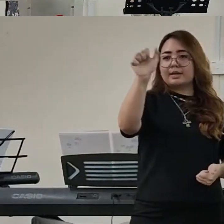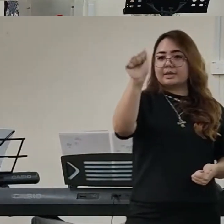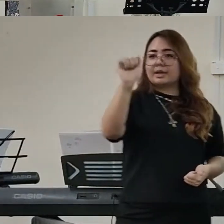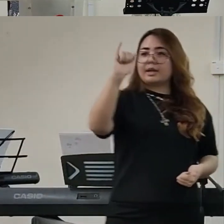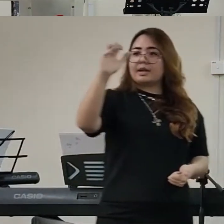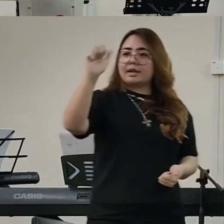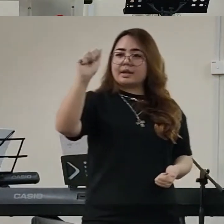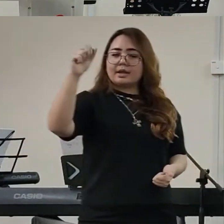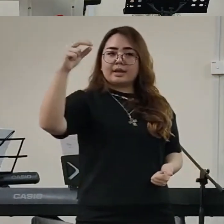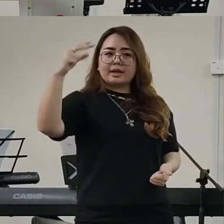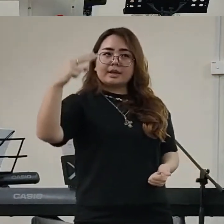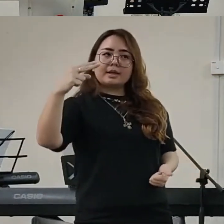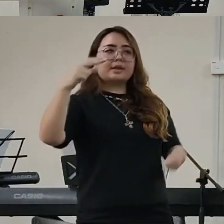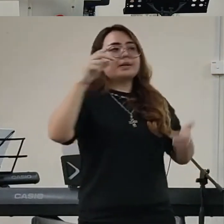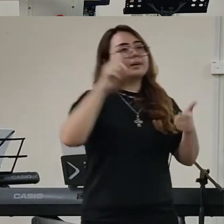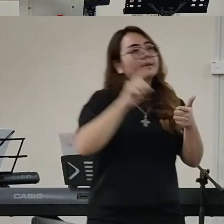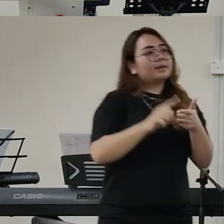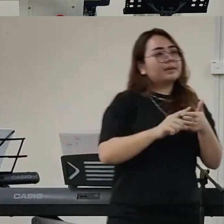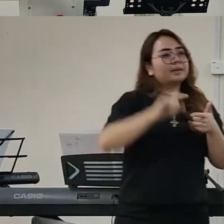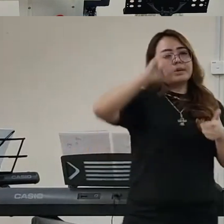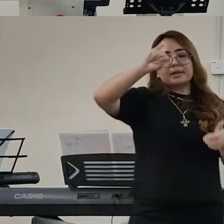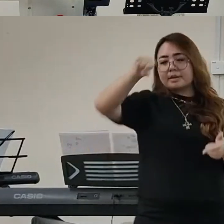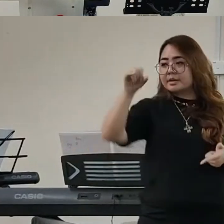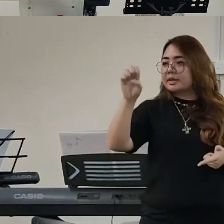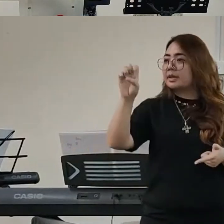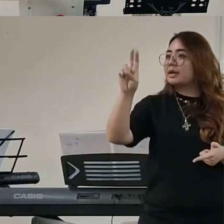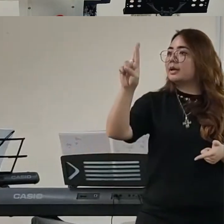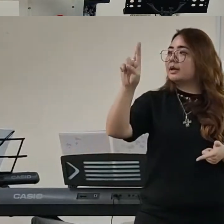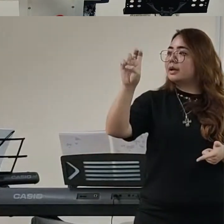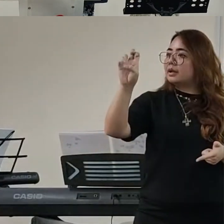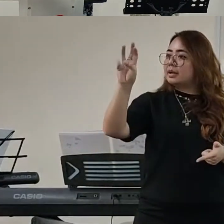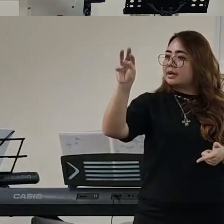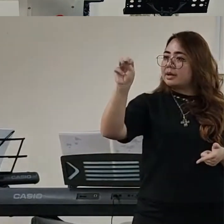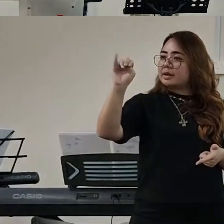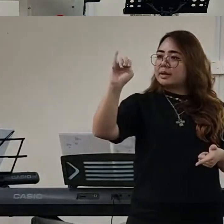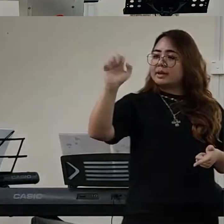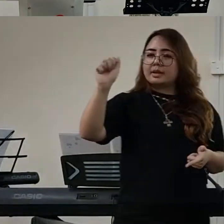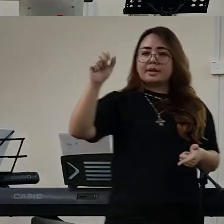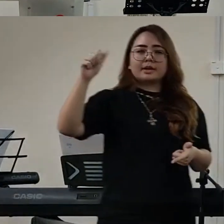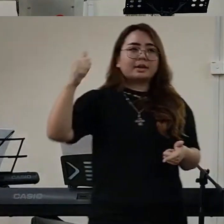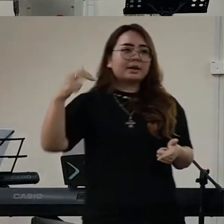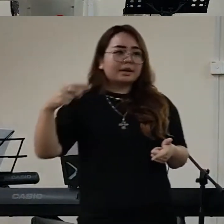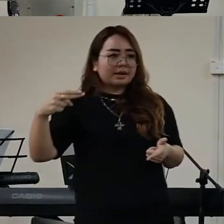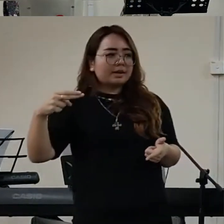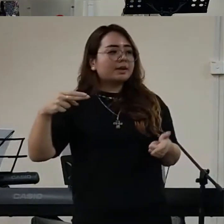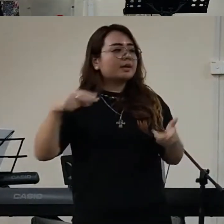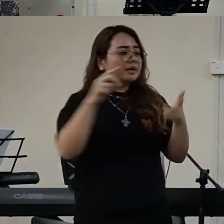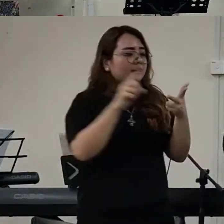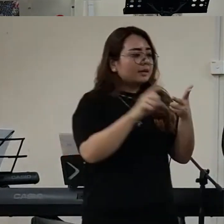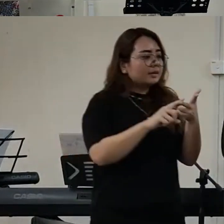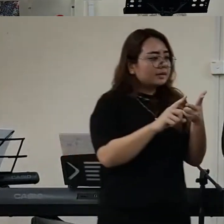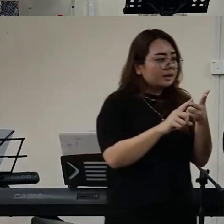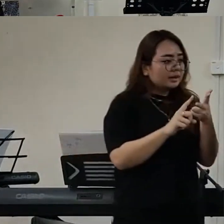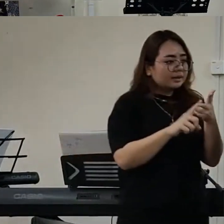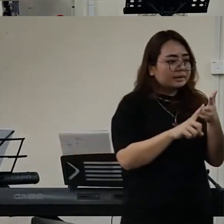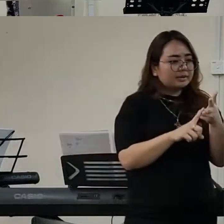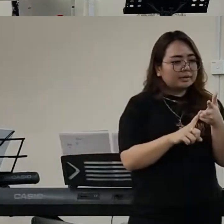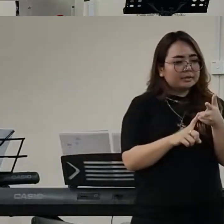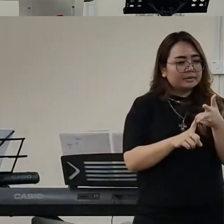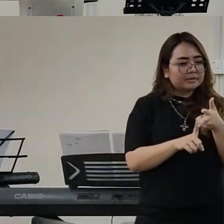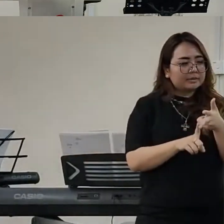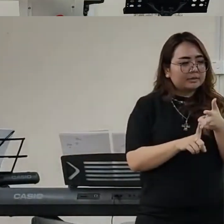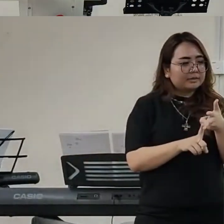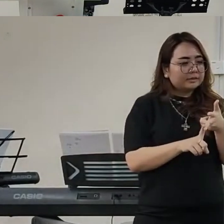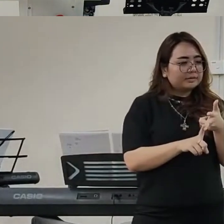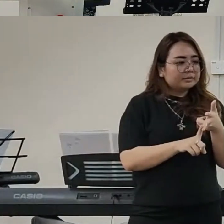As Isaiah, Jeremiah, Lamentation, Ezekiel, and Daniel. 那五本智慧书